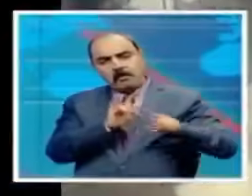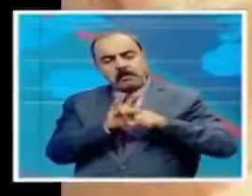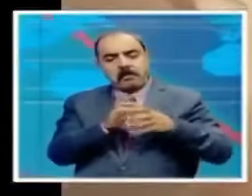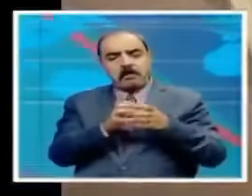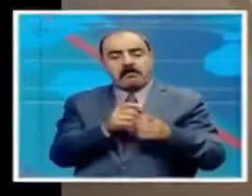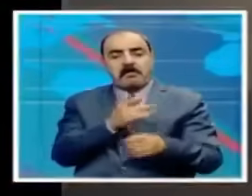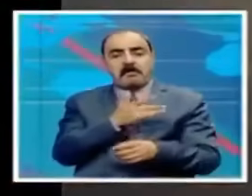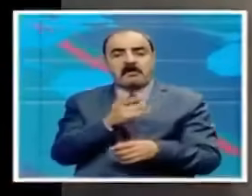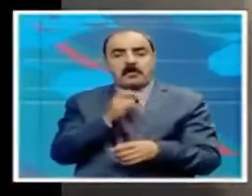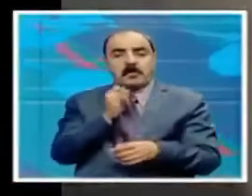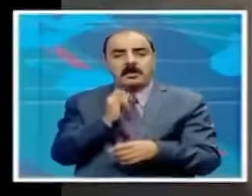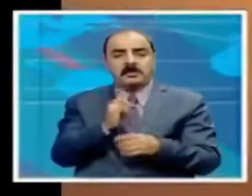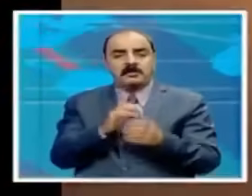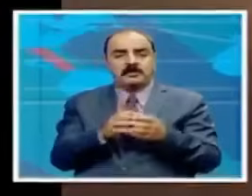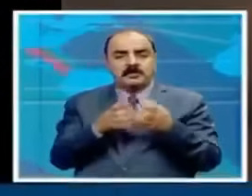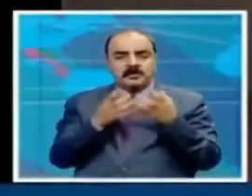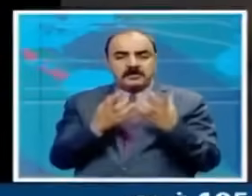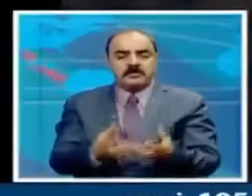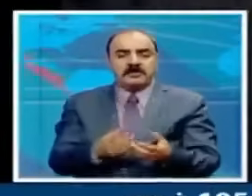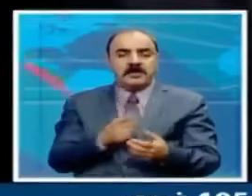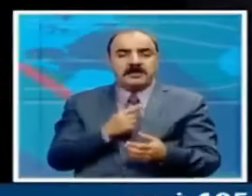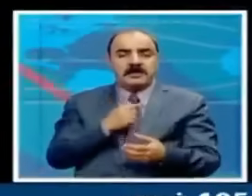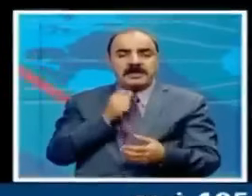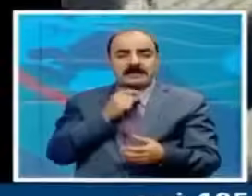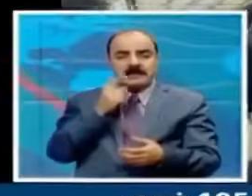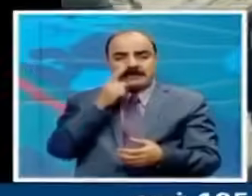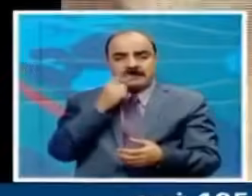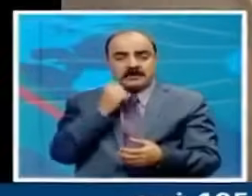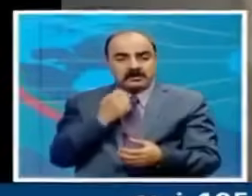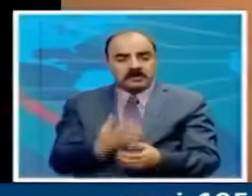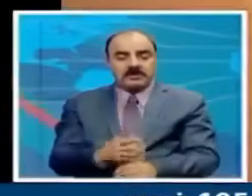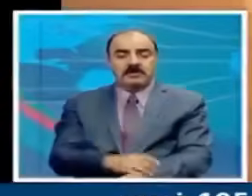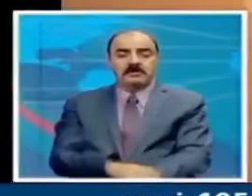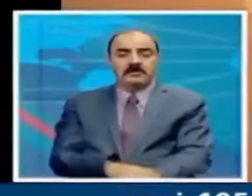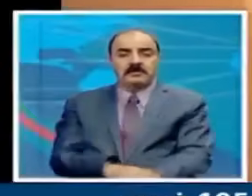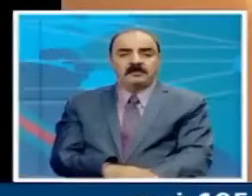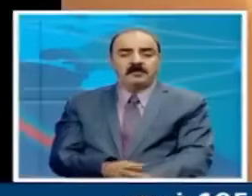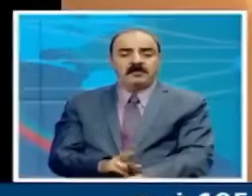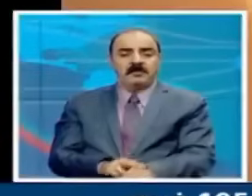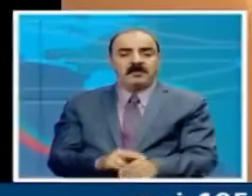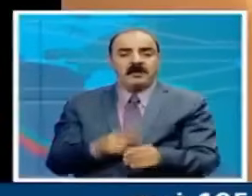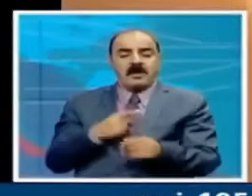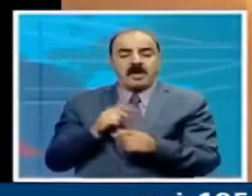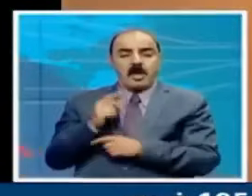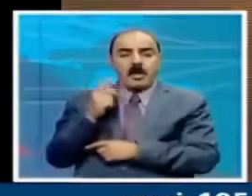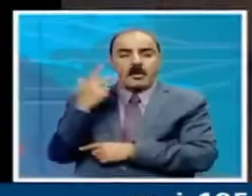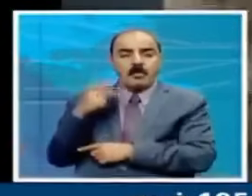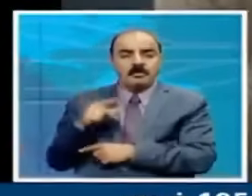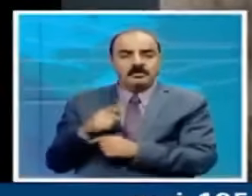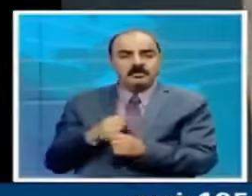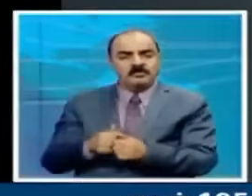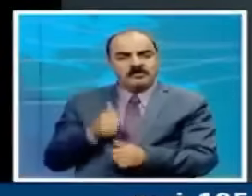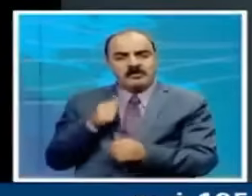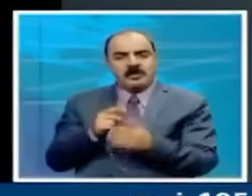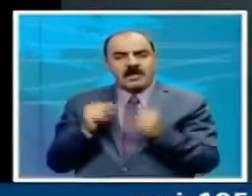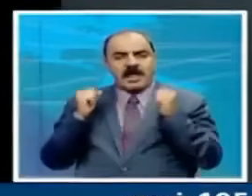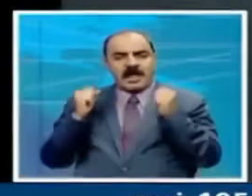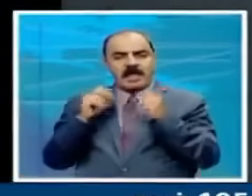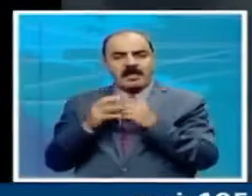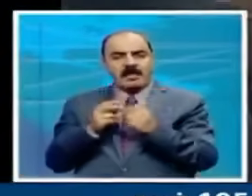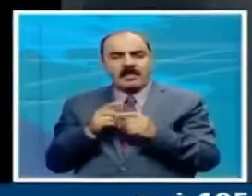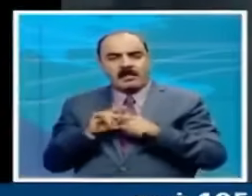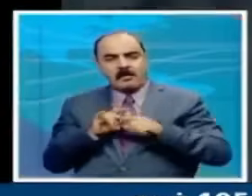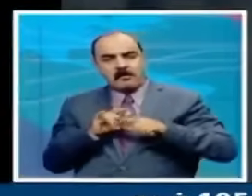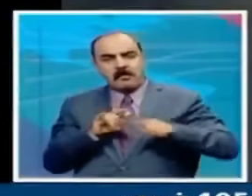دبابة ميركافا بقذيفة الياسين 105 غربي المدينة، بينما أعلنت سرايا القدس الجناح العسكري